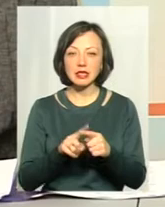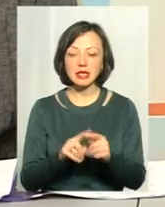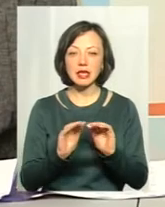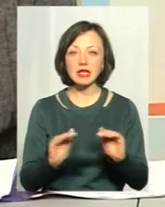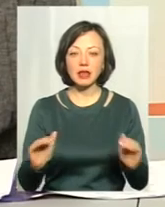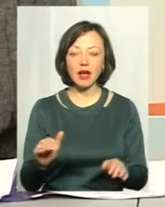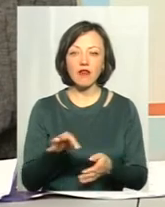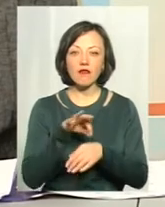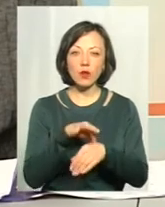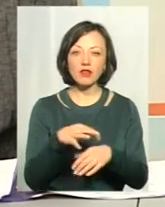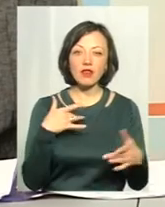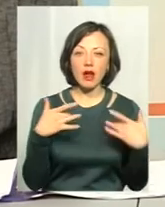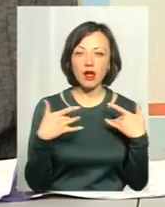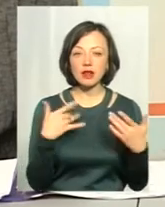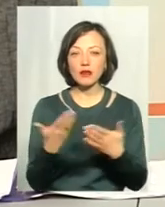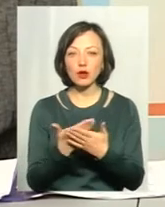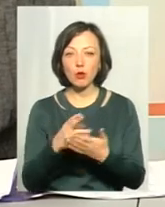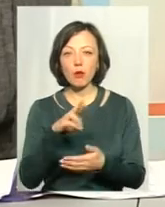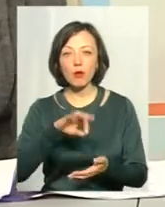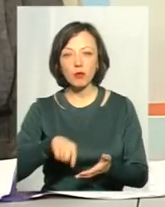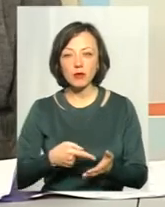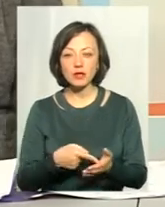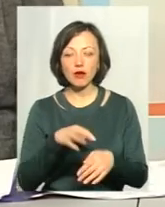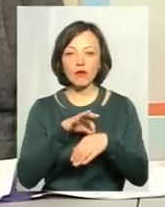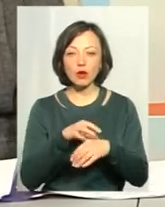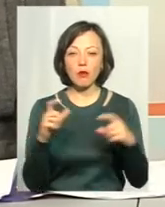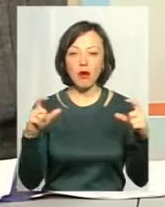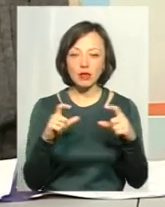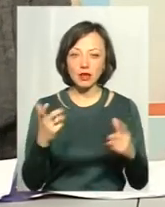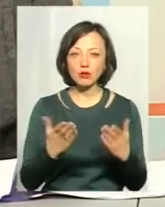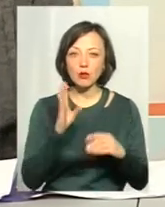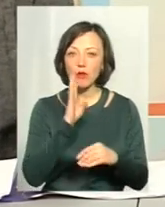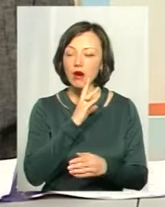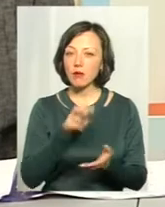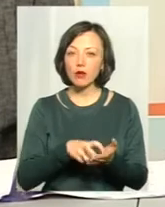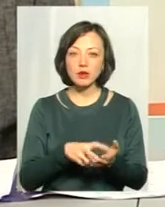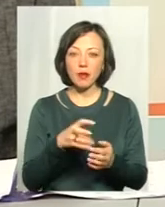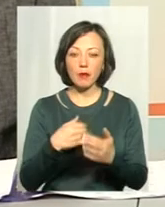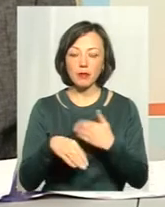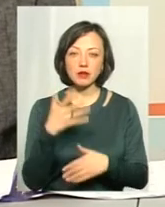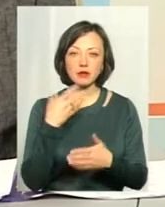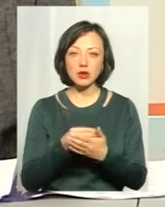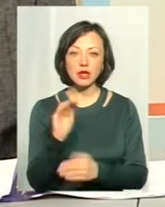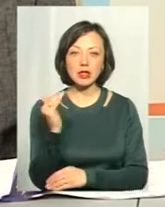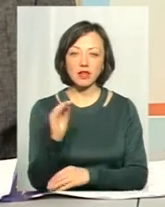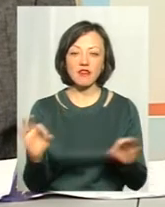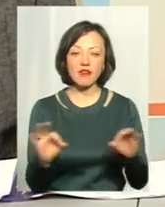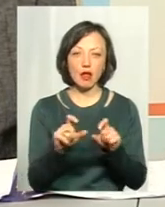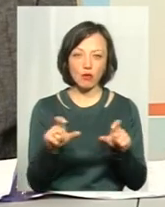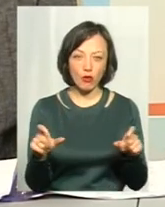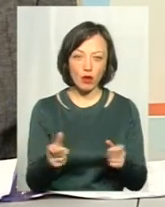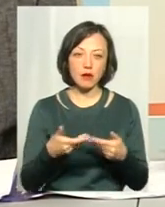театр, в кіно, ми водимо їх по місту, ми водимо їх в магазини. Якщо мама боїться, наприклад, не піде своєю дитиною в філармонію, то